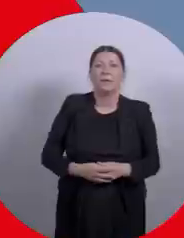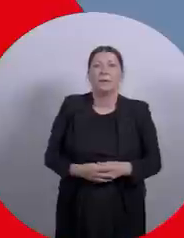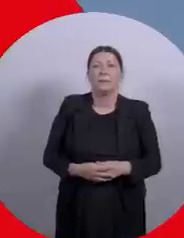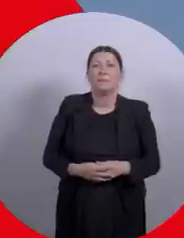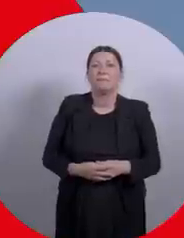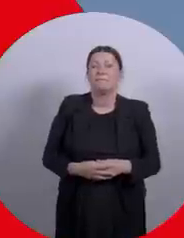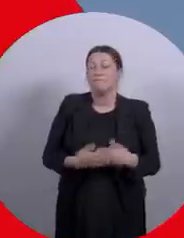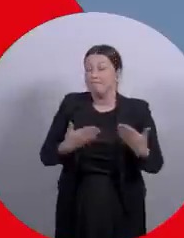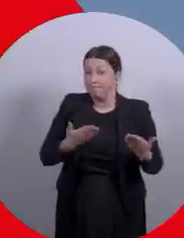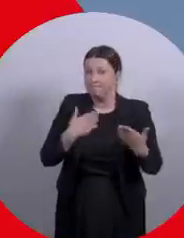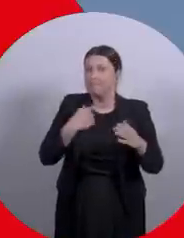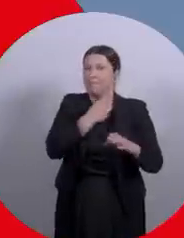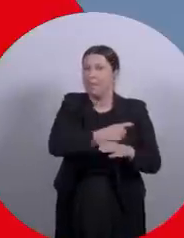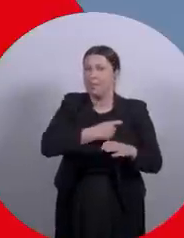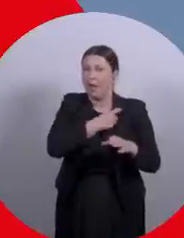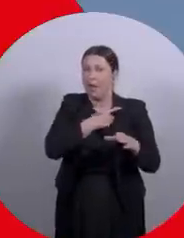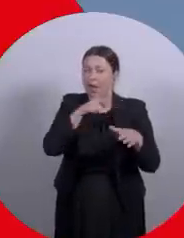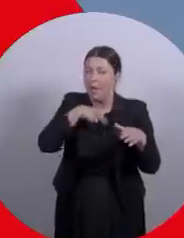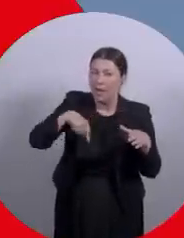die in Wirklichkeit